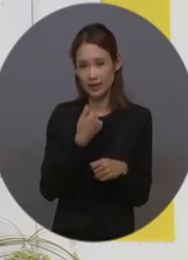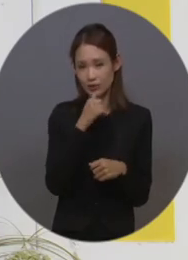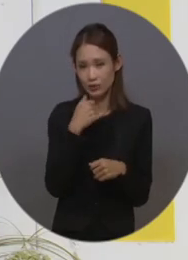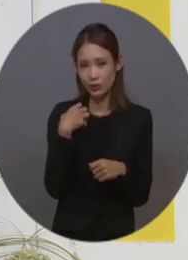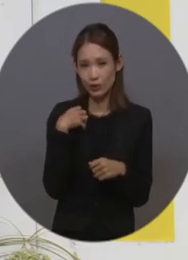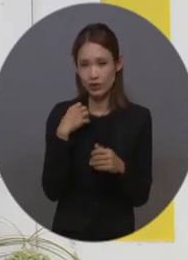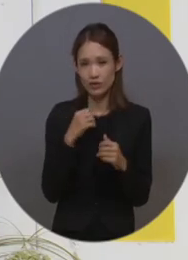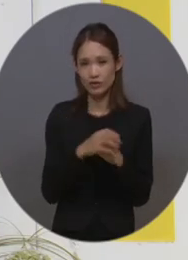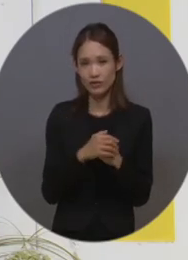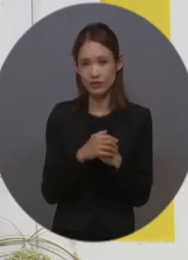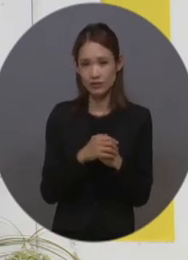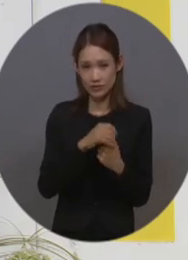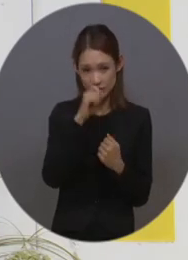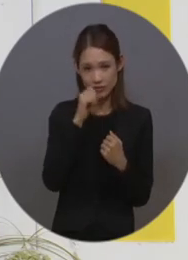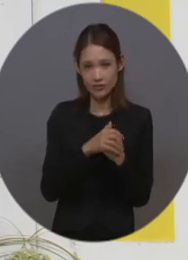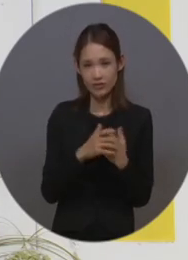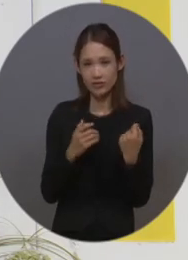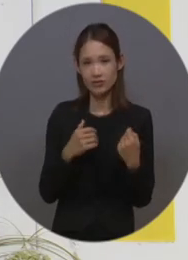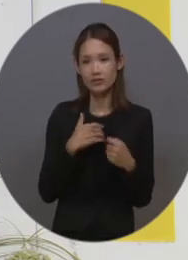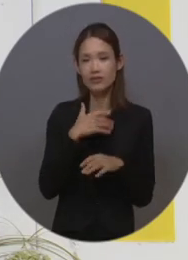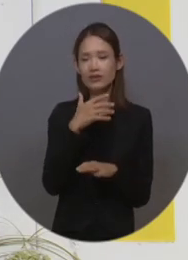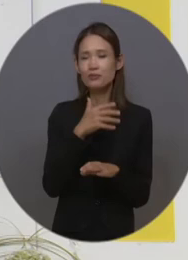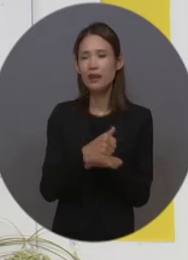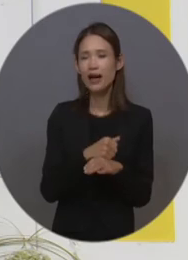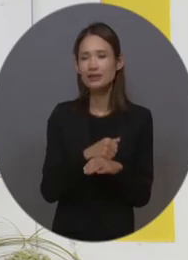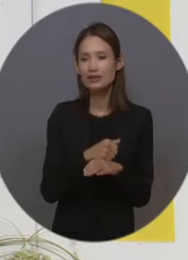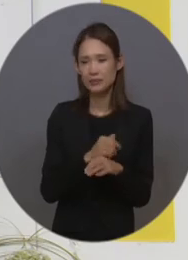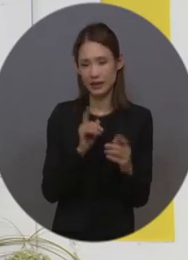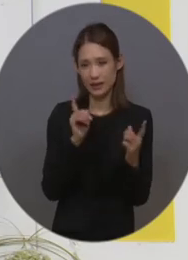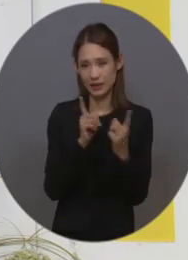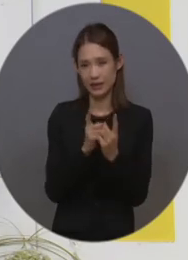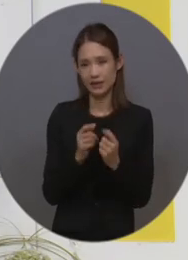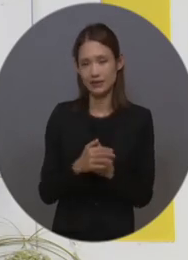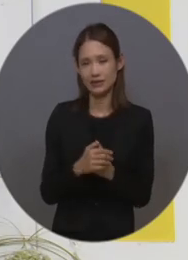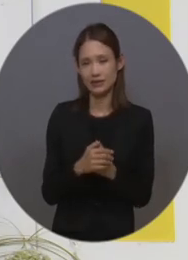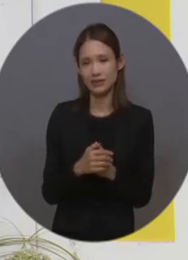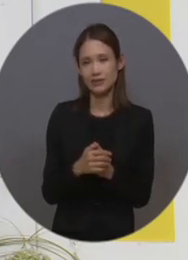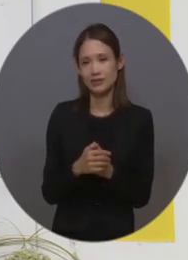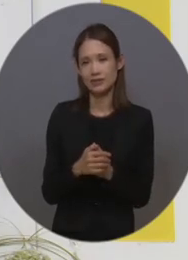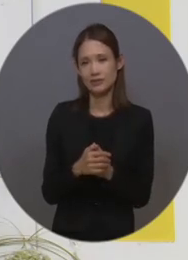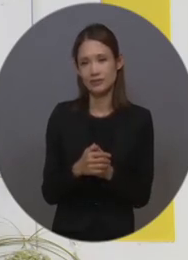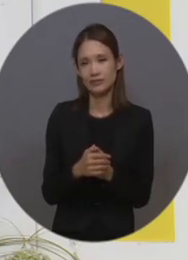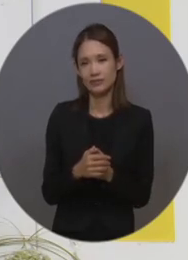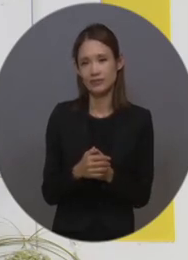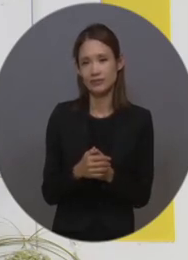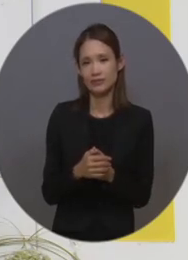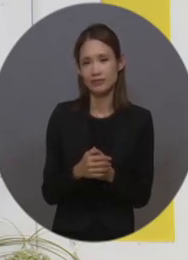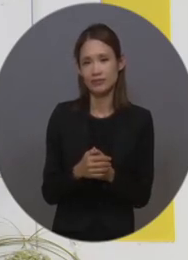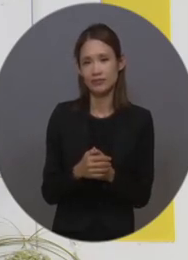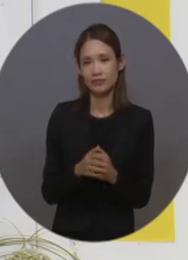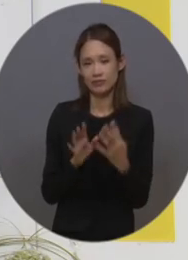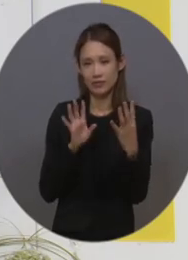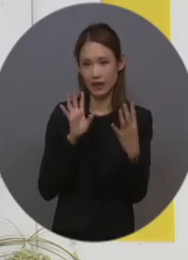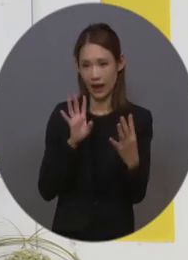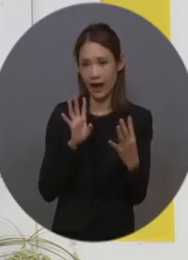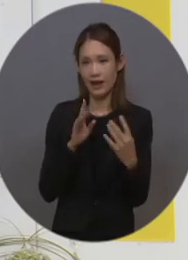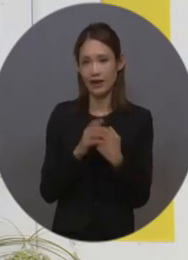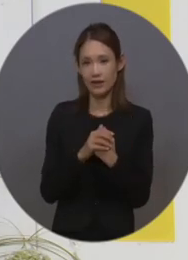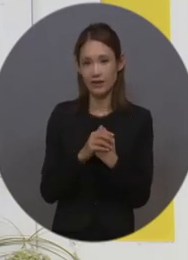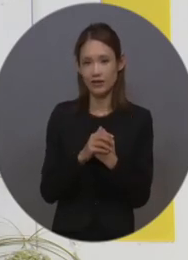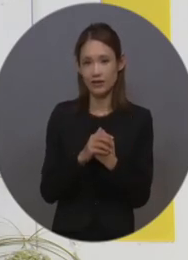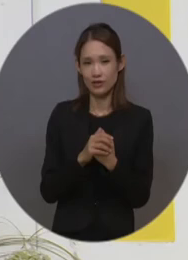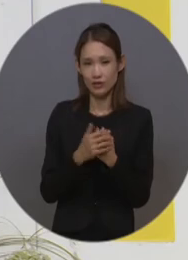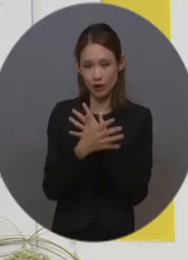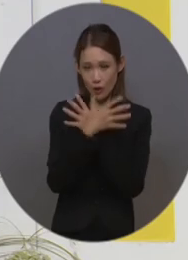해주겠다. 그래서 네. 아, 내가 좋다. 네. 근데 이거 내가 마지막 미팅이야. 네. 그래서 이제 했는데 광화문에 있는